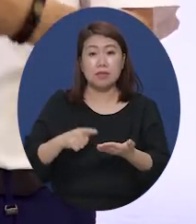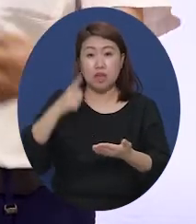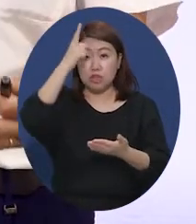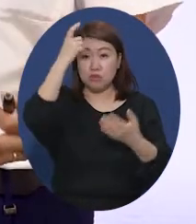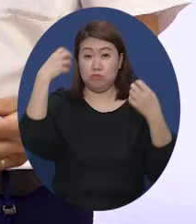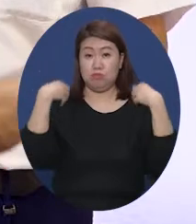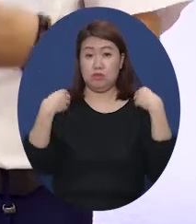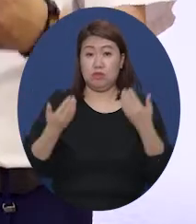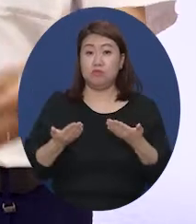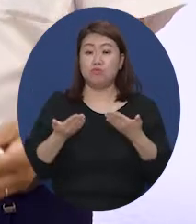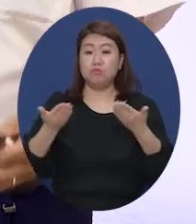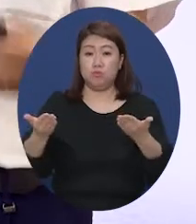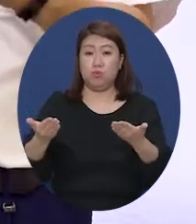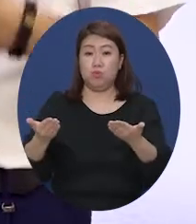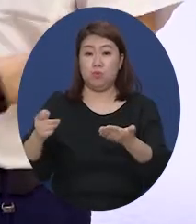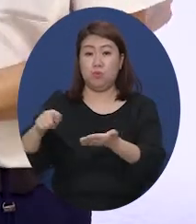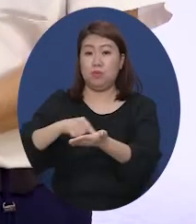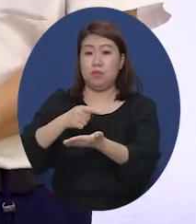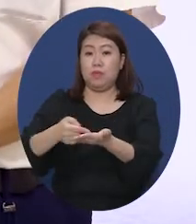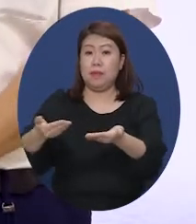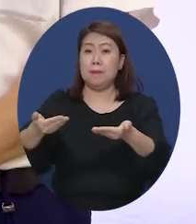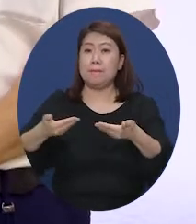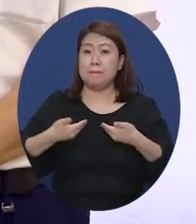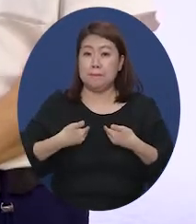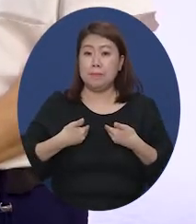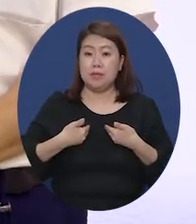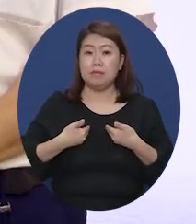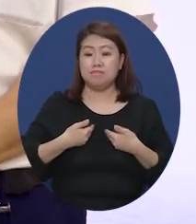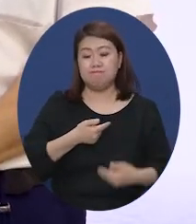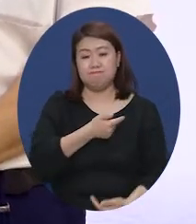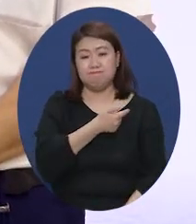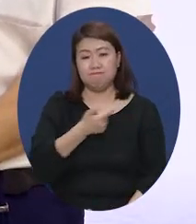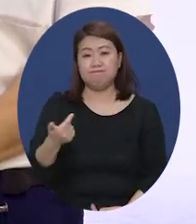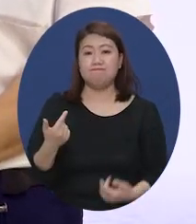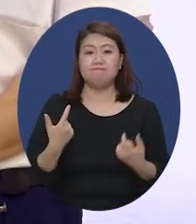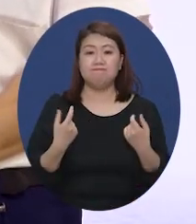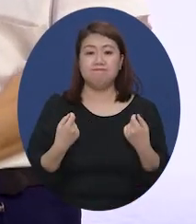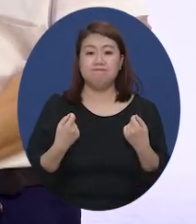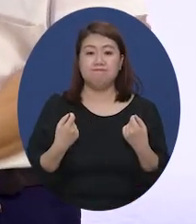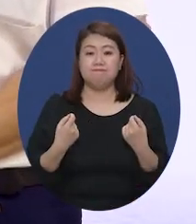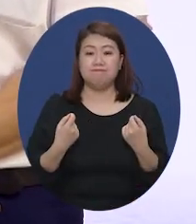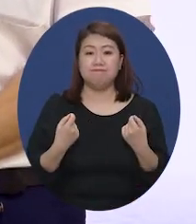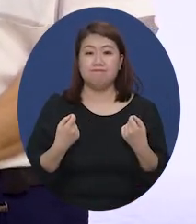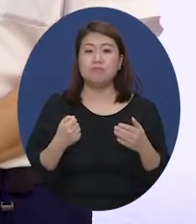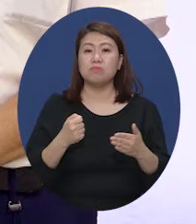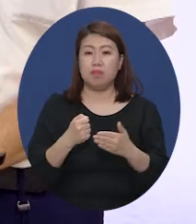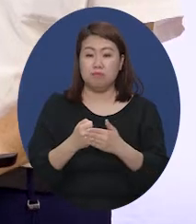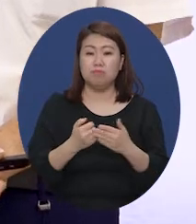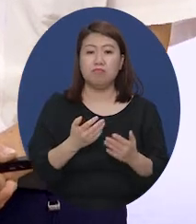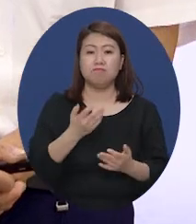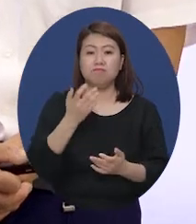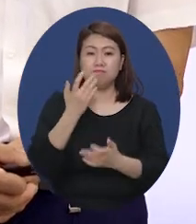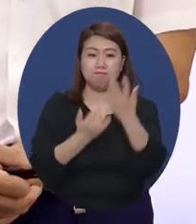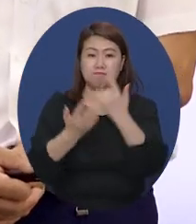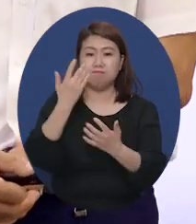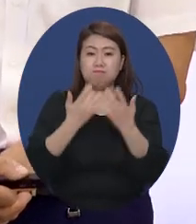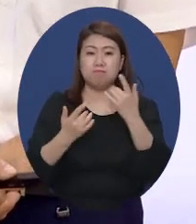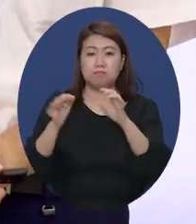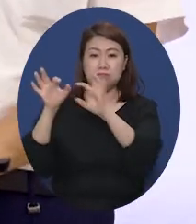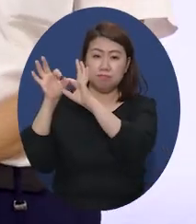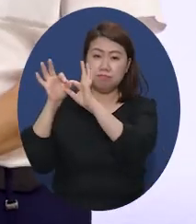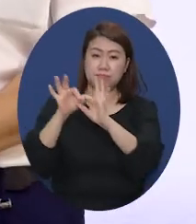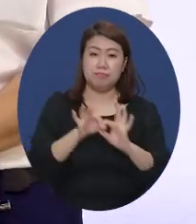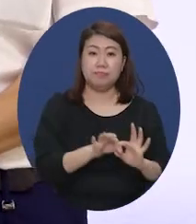그 땅을 이제 정부에게 돌려주고 그에 대한 대가로 배상을 엄청나게 받게 됩니다. 그걸 노리고 산불이 끊이질 않는